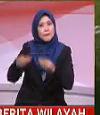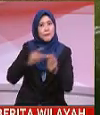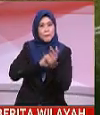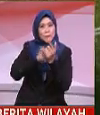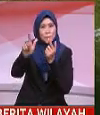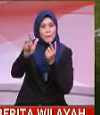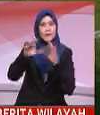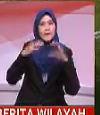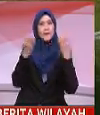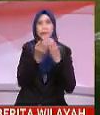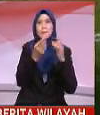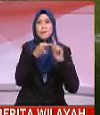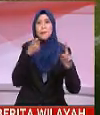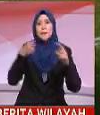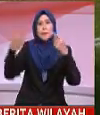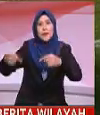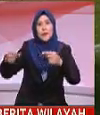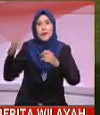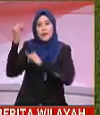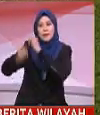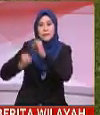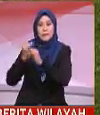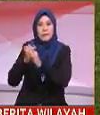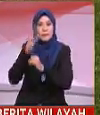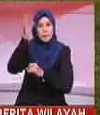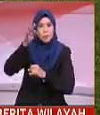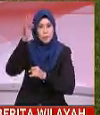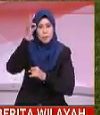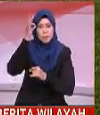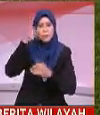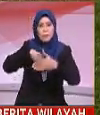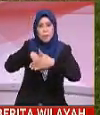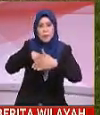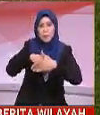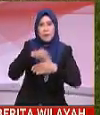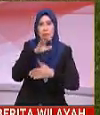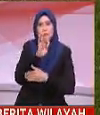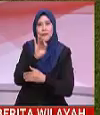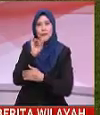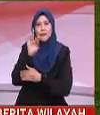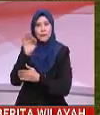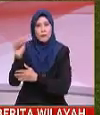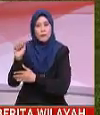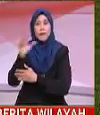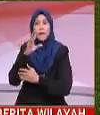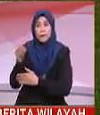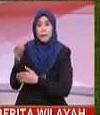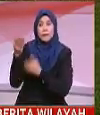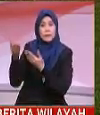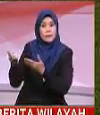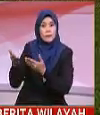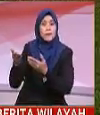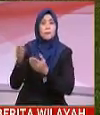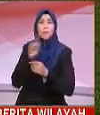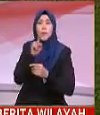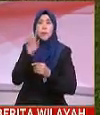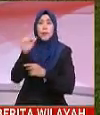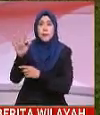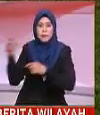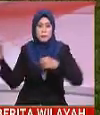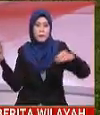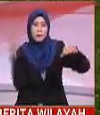oleh klubnya pada jendela perlawanan antarabangsa Persekutuan Bola Sepak Antarabangsa FIFA dan dia merupakan antara 5 penyerang